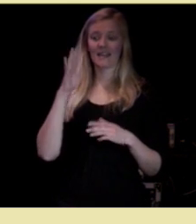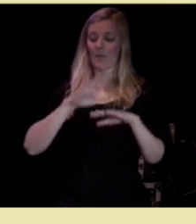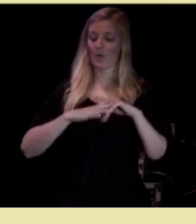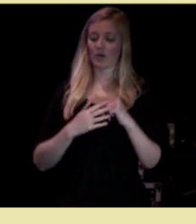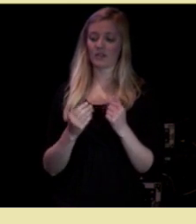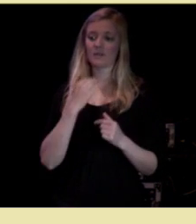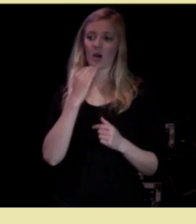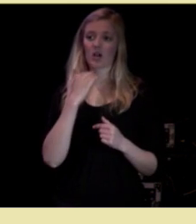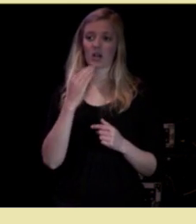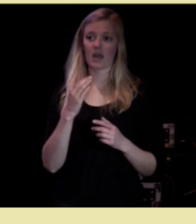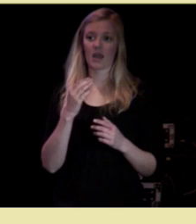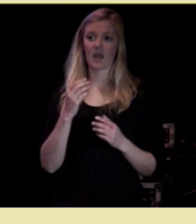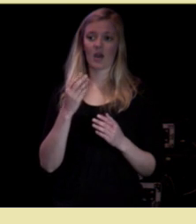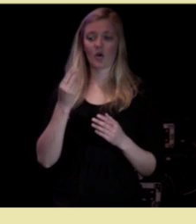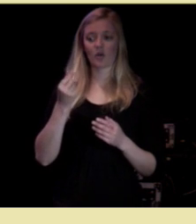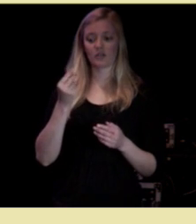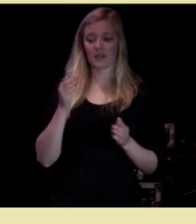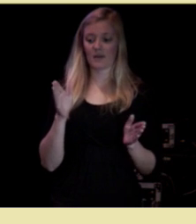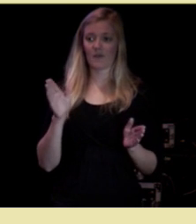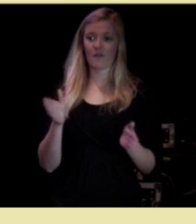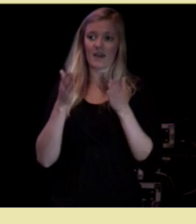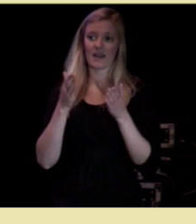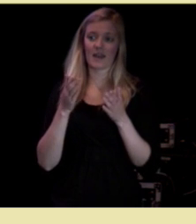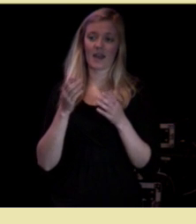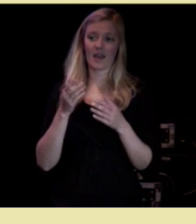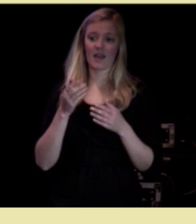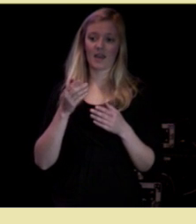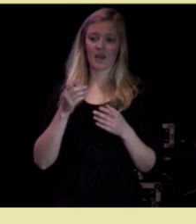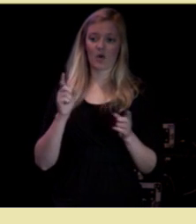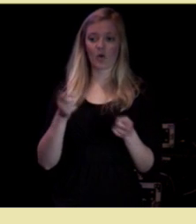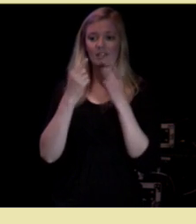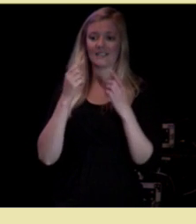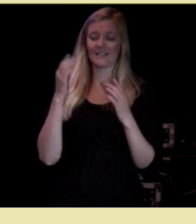færre korttidsdøgn og lavere behov for fast sykehjemsplass.